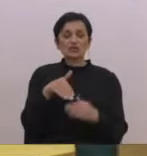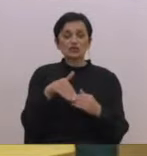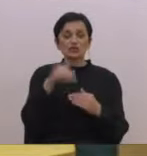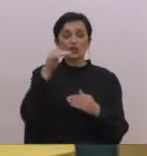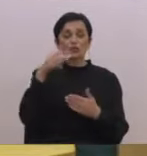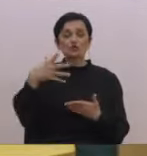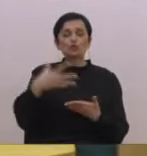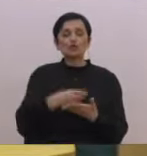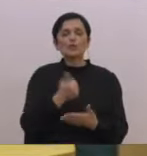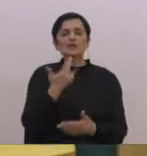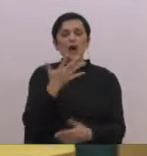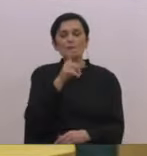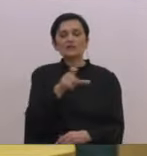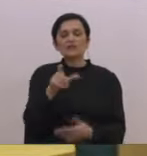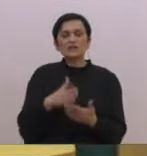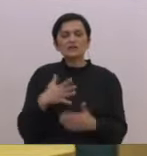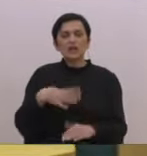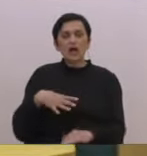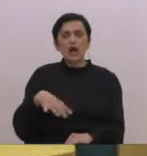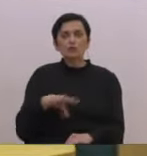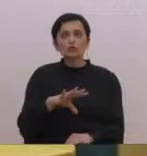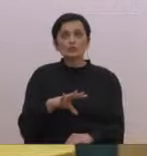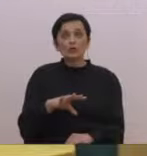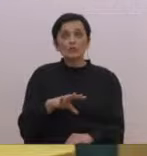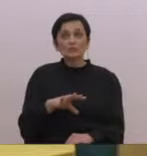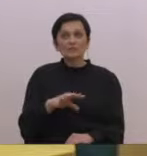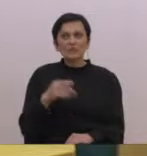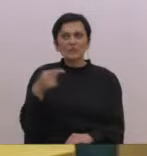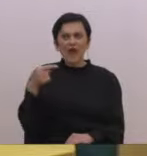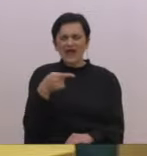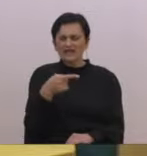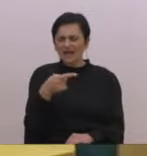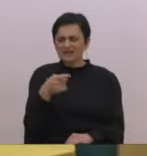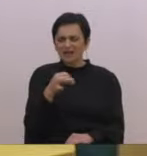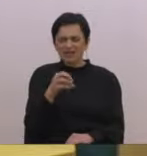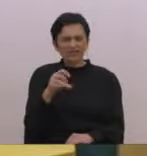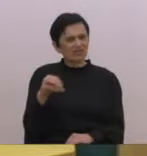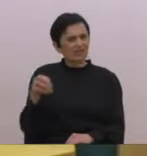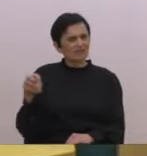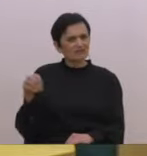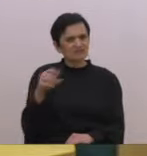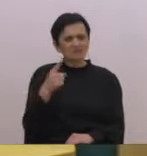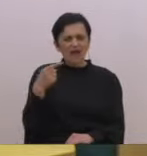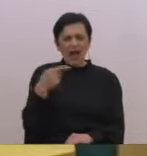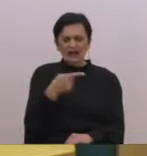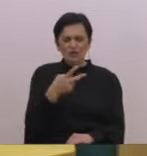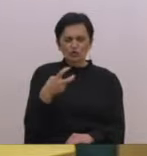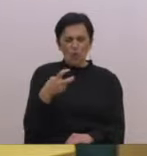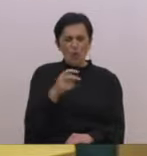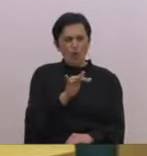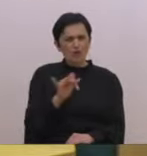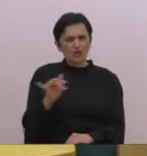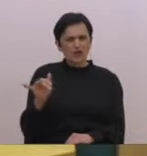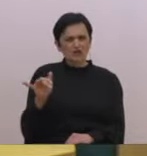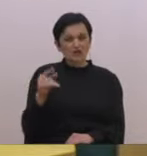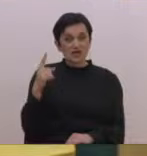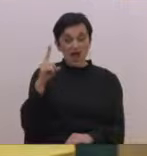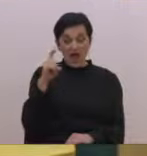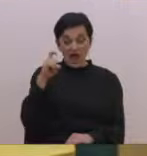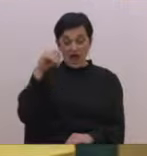șemusaoli, ramde ne damien sa psakartoluș. Atas as ragața adamien, atas ura samde adamien sa, asia ta